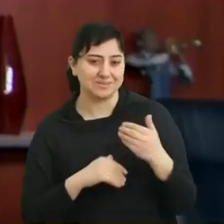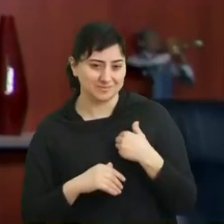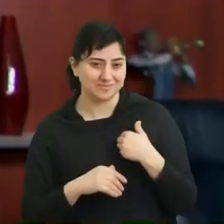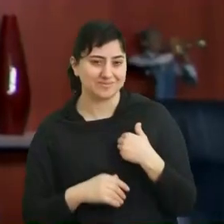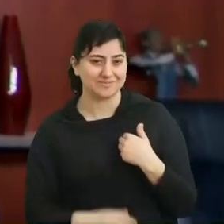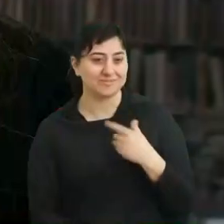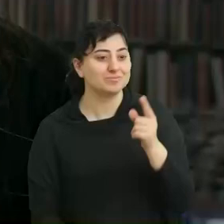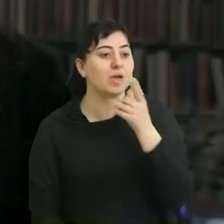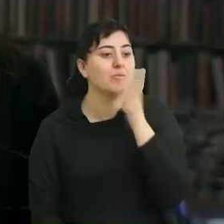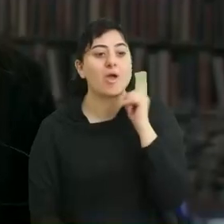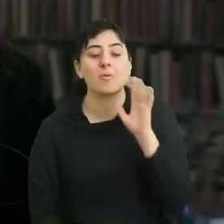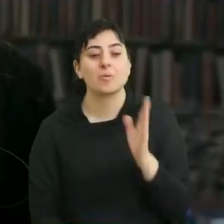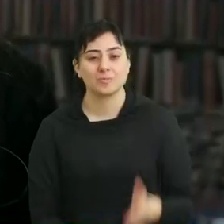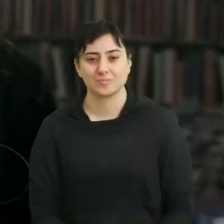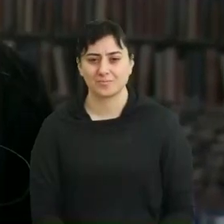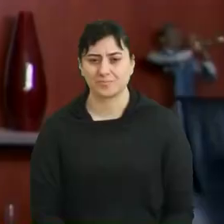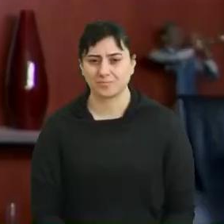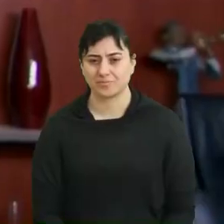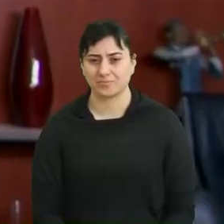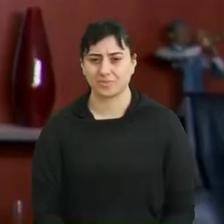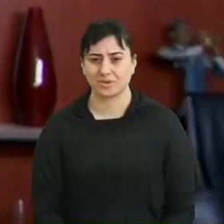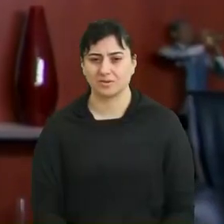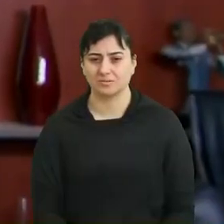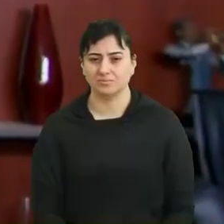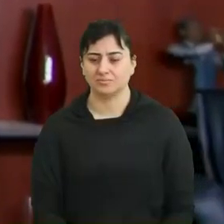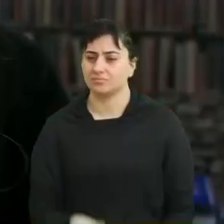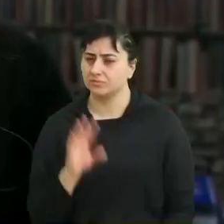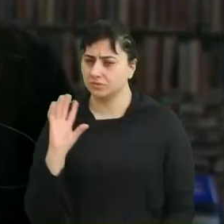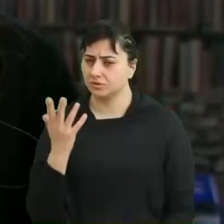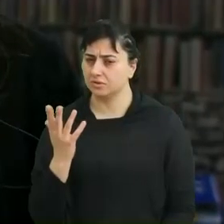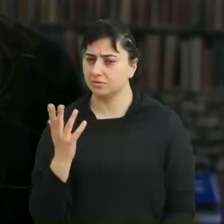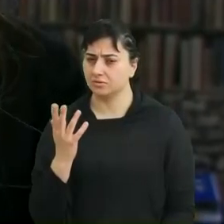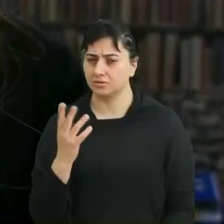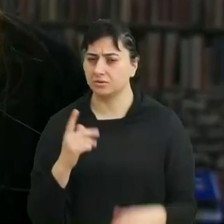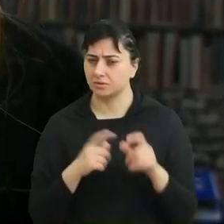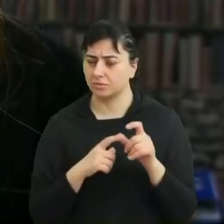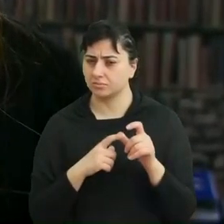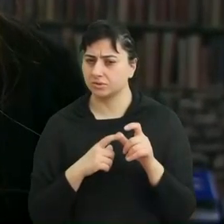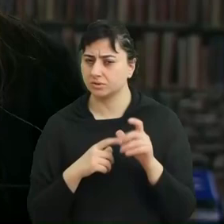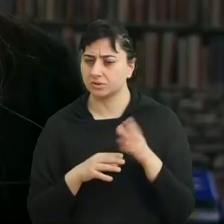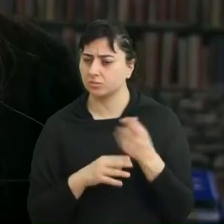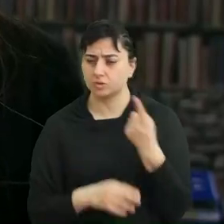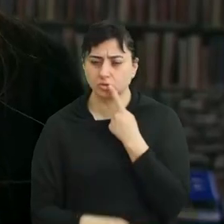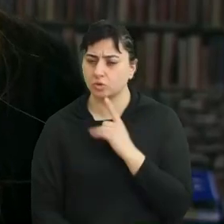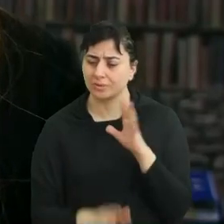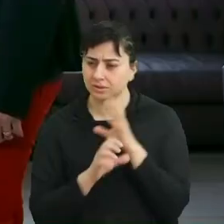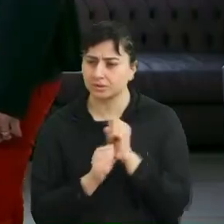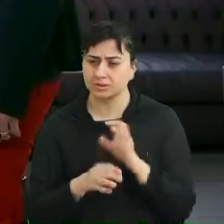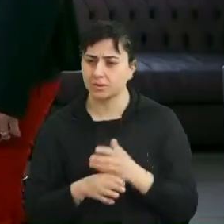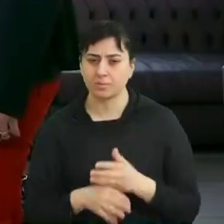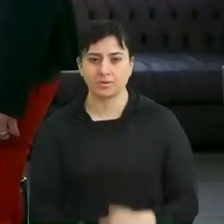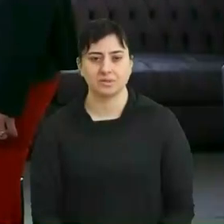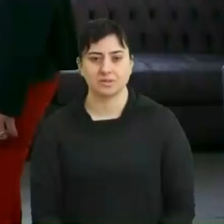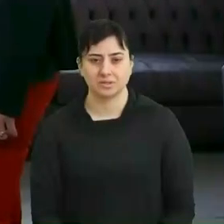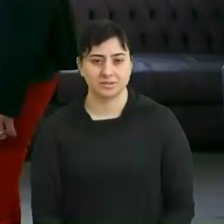bunu bilmiyor musunuz? Allah Allah. Hayret. Sarpişkom acaba niye söylemedi bana bunu?